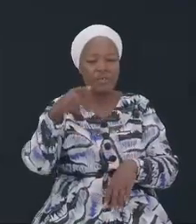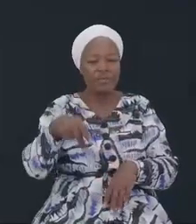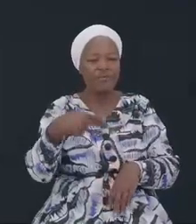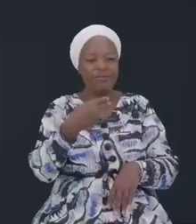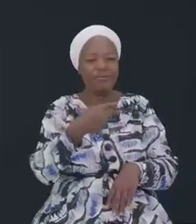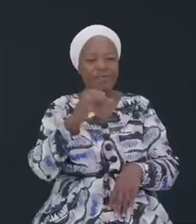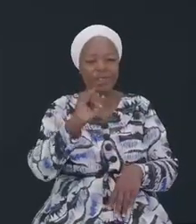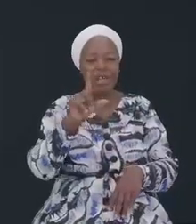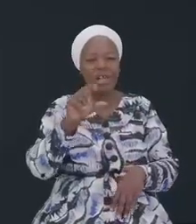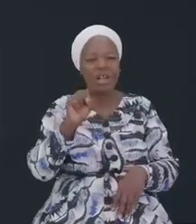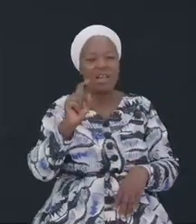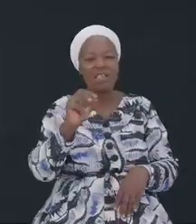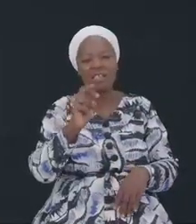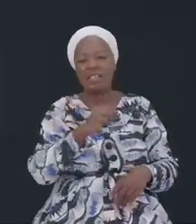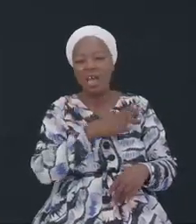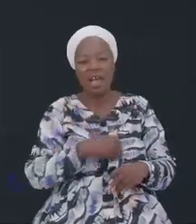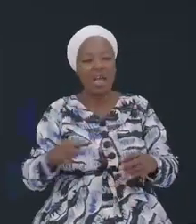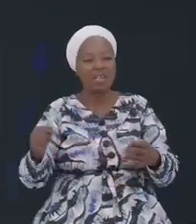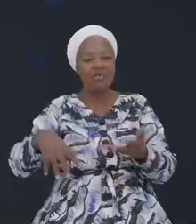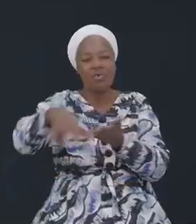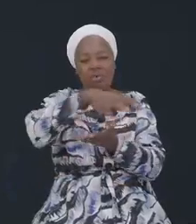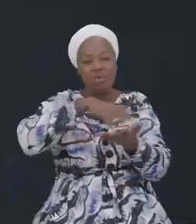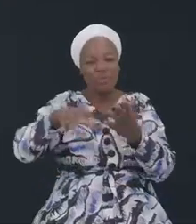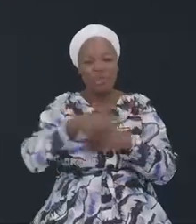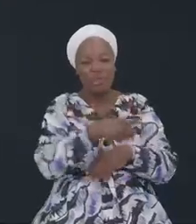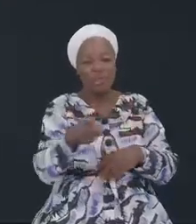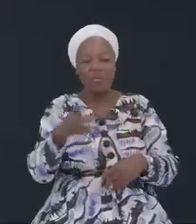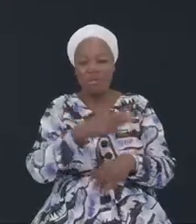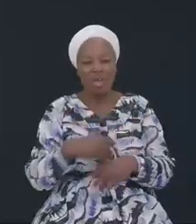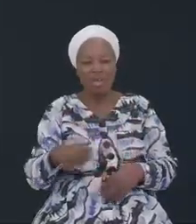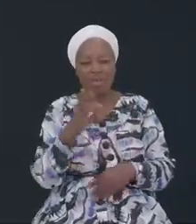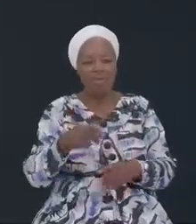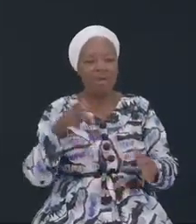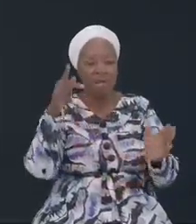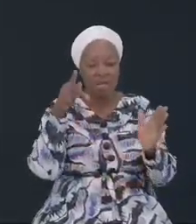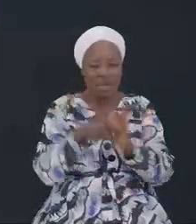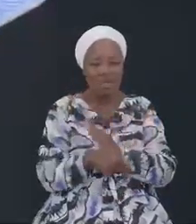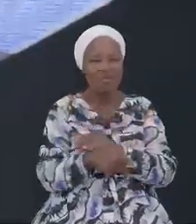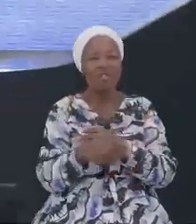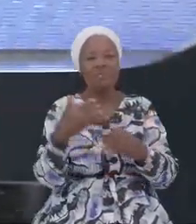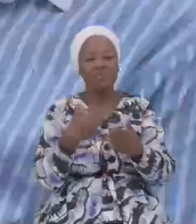en déroute. Il fut battu devant Israël.